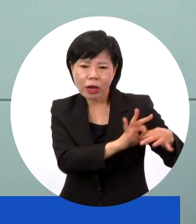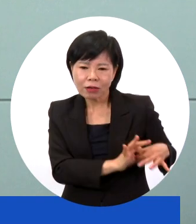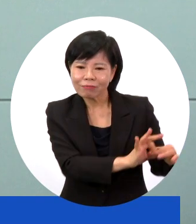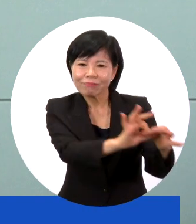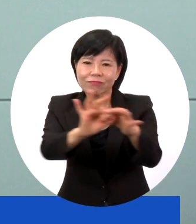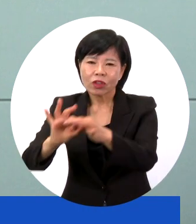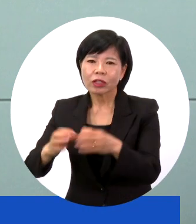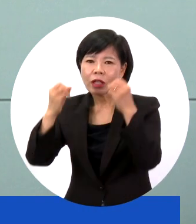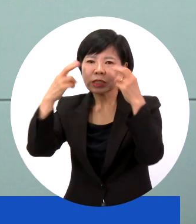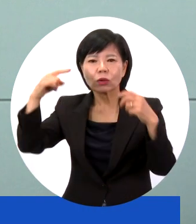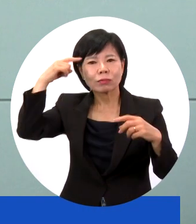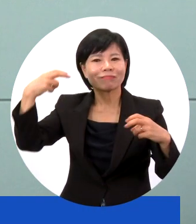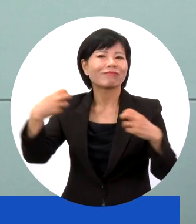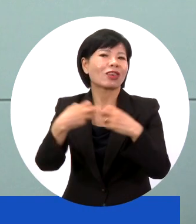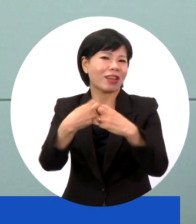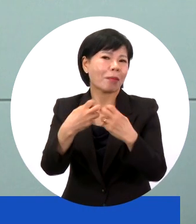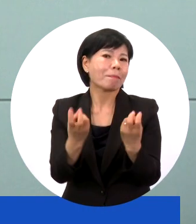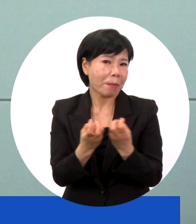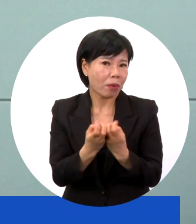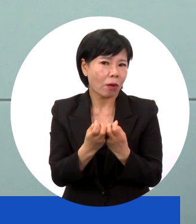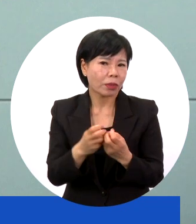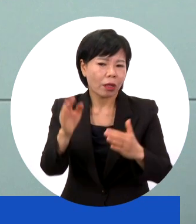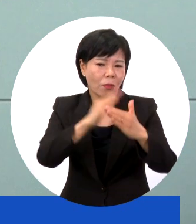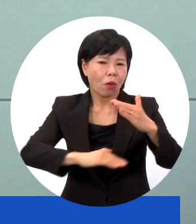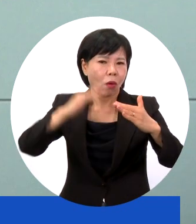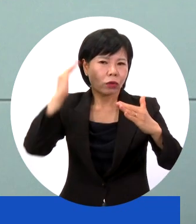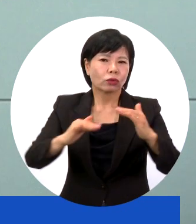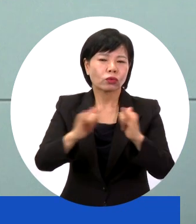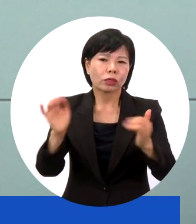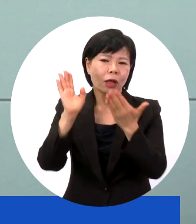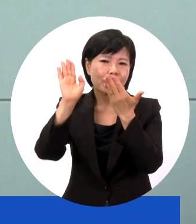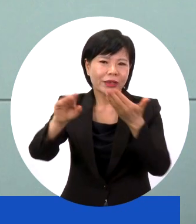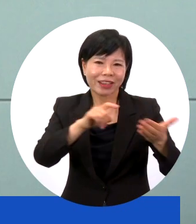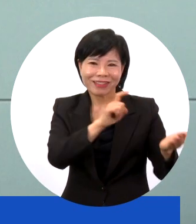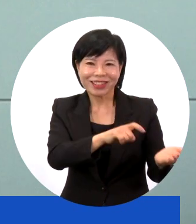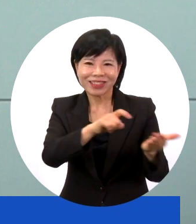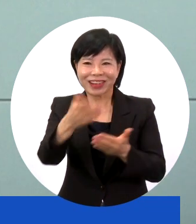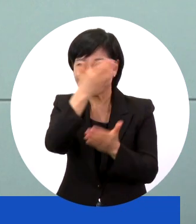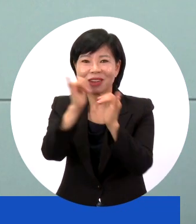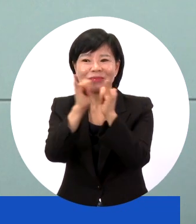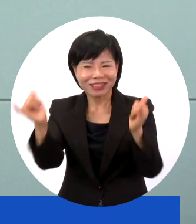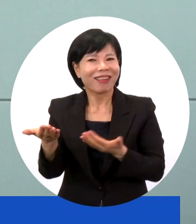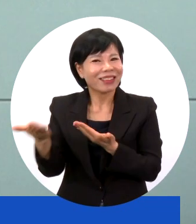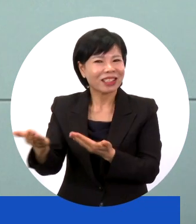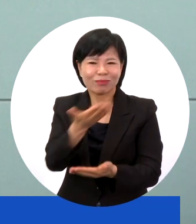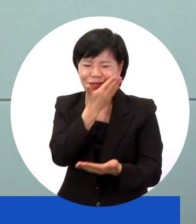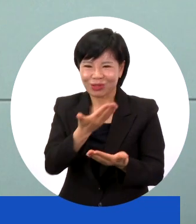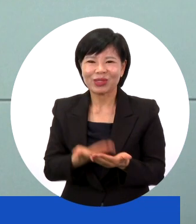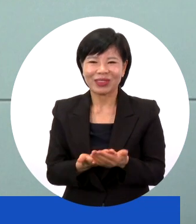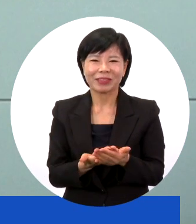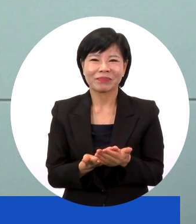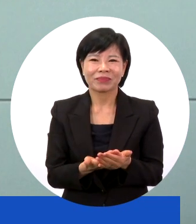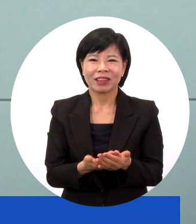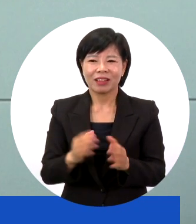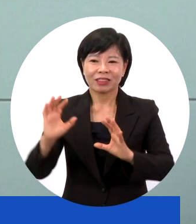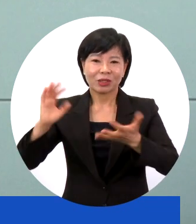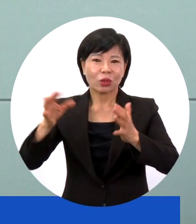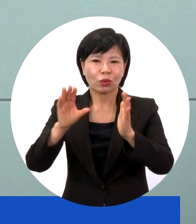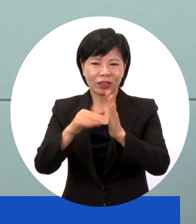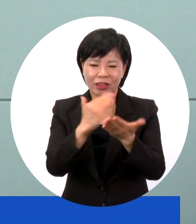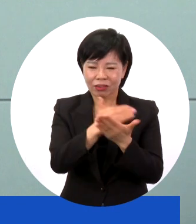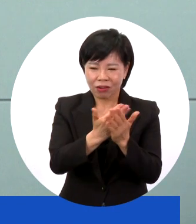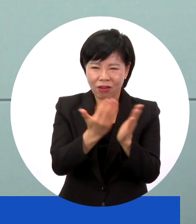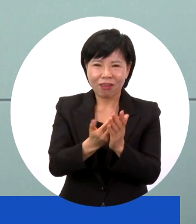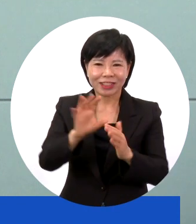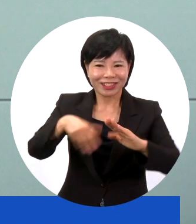연결된 핵심 전략입니다. 그리고 모든 공직자, 특히 미래를 이끌어갈 젊은 공직자들의 역할이 굉장히 중요합니다. 이번 토론에서 나온